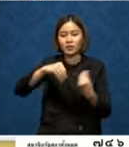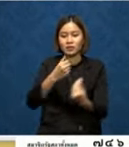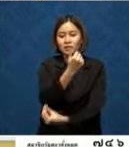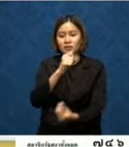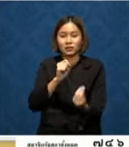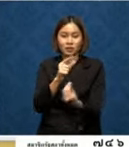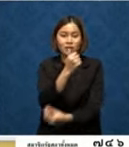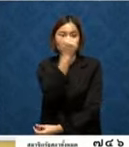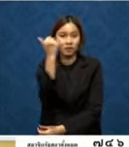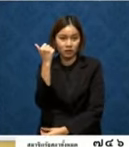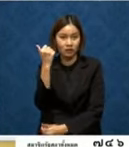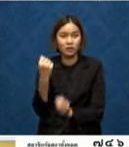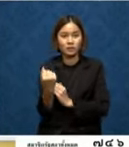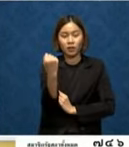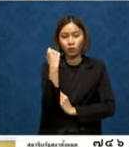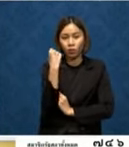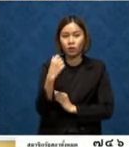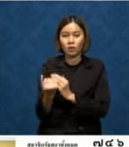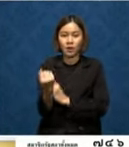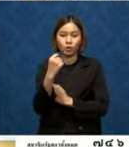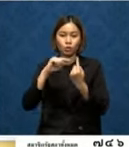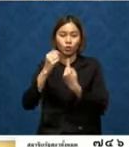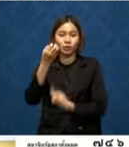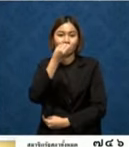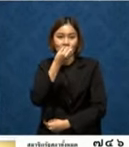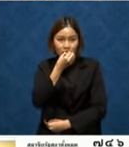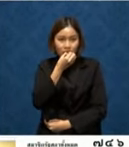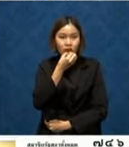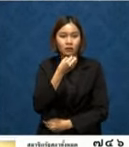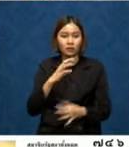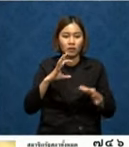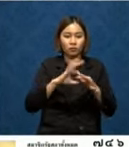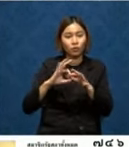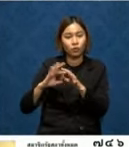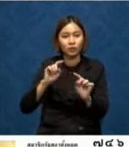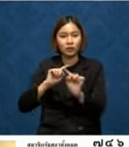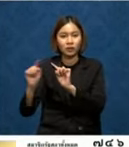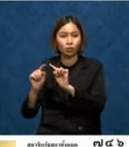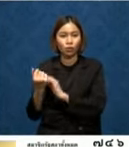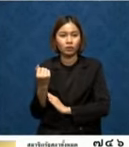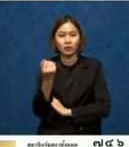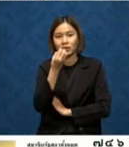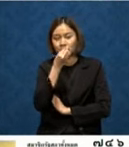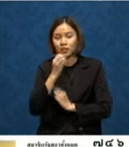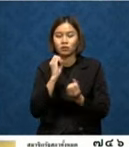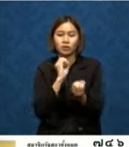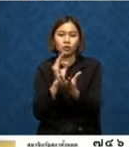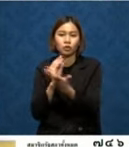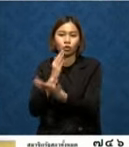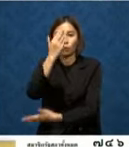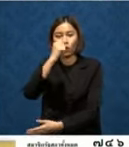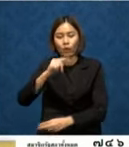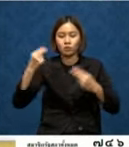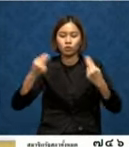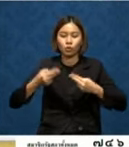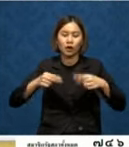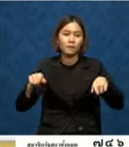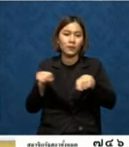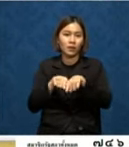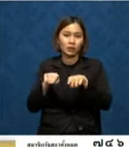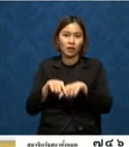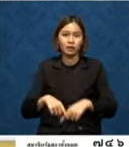มีเสถียรภาพปัญหาความมั่นคงทางอาหารและห่วงโซ่อุปทานทางอาหารก็ได้รับผลกระทบจากสงครามเช่นเดียว